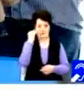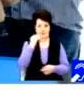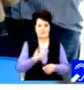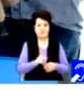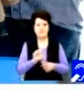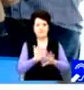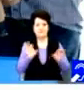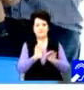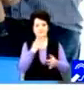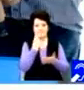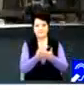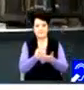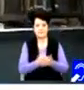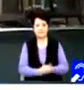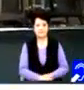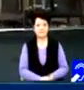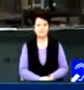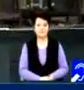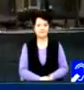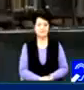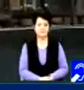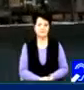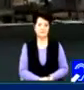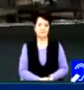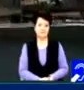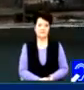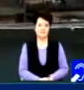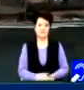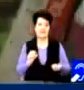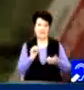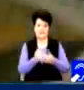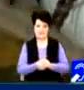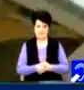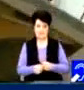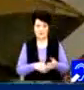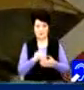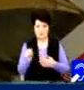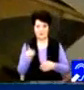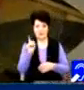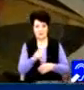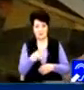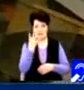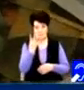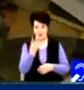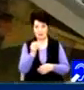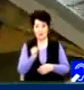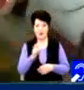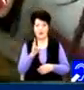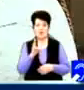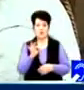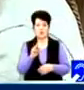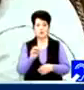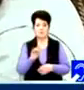reportajul care urmează a schimbat temperaturile caniculare pe cele patru anotimpuri din Republica